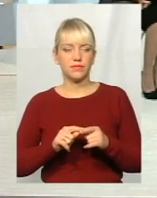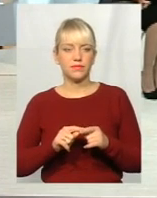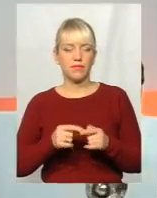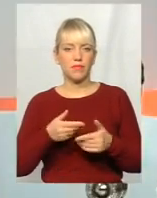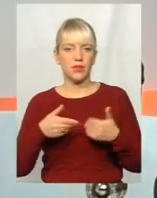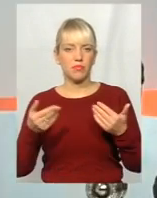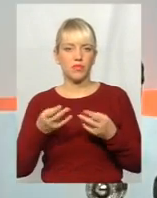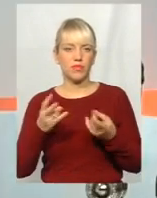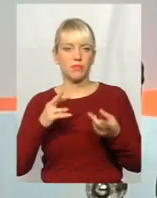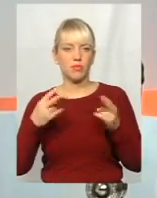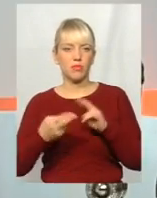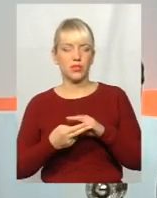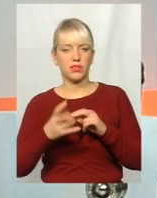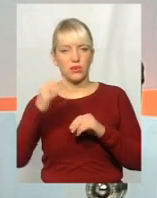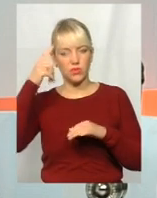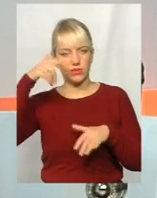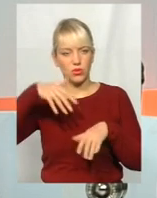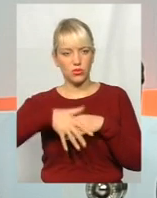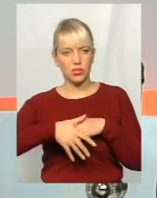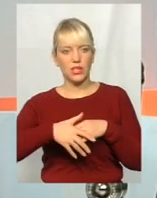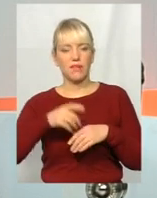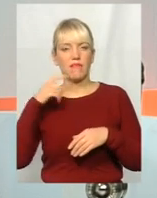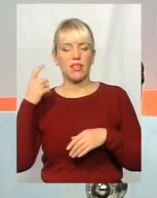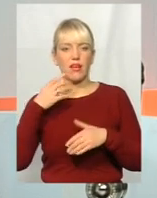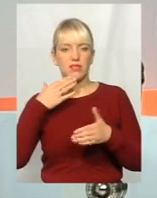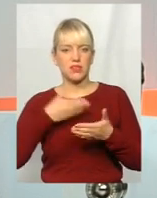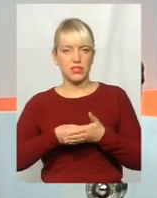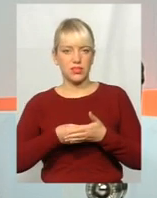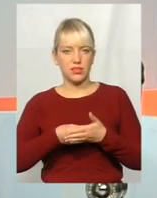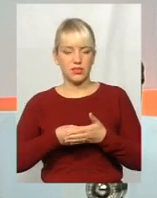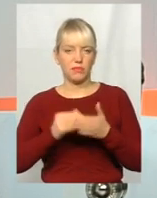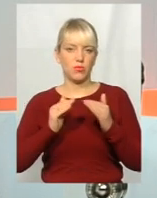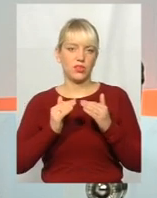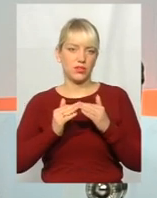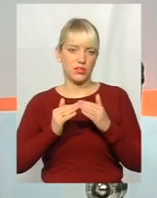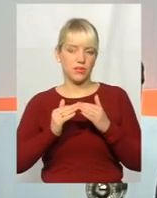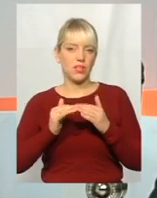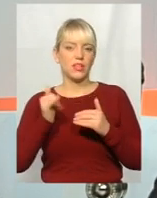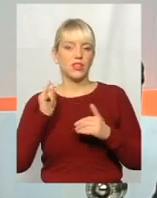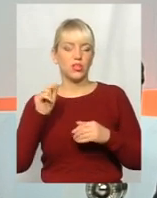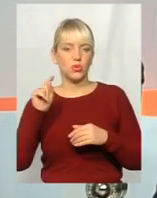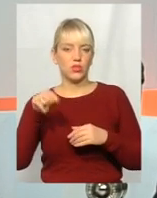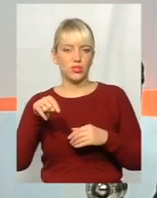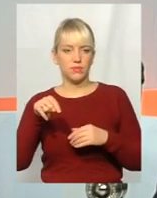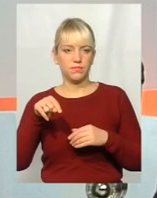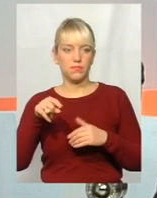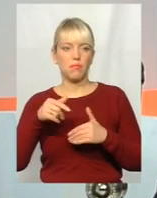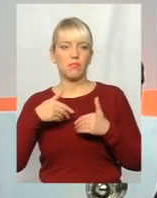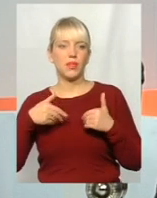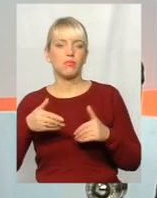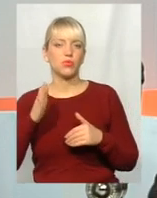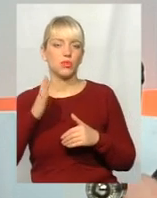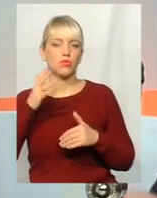маємо поміняти на усвідомлення власності за власний будинок. Тоді ми